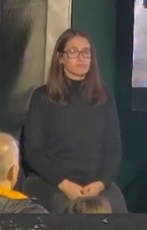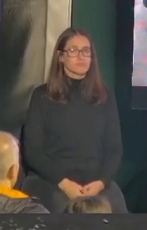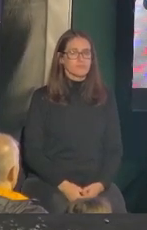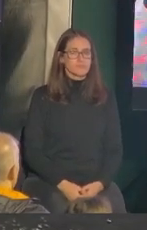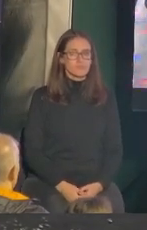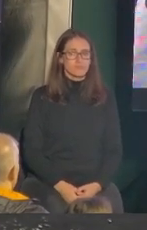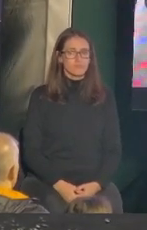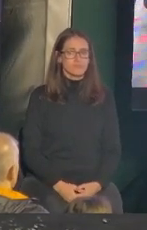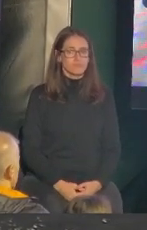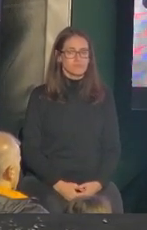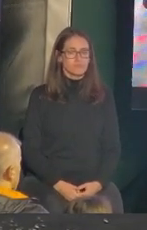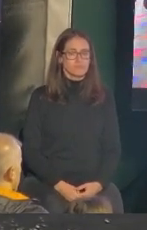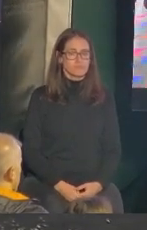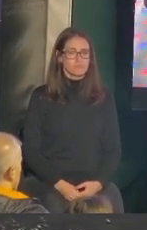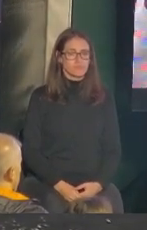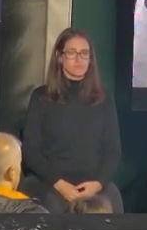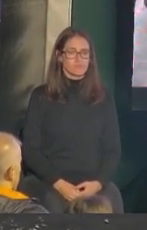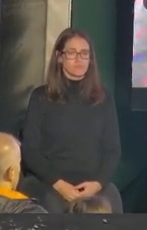Doncs bé,